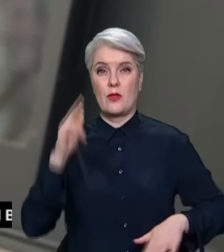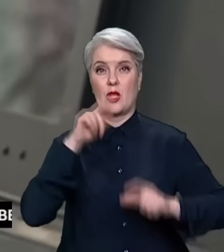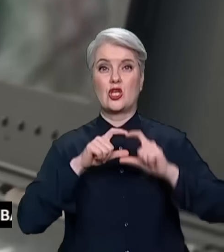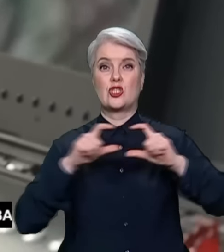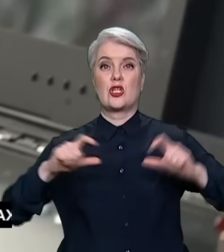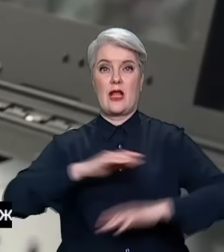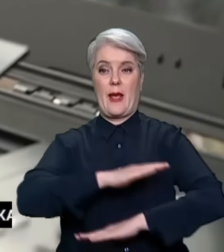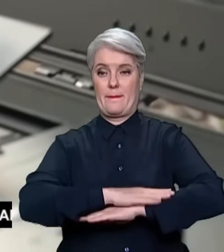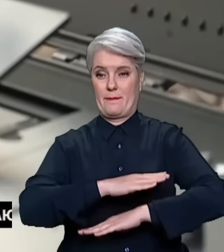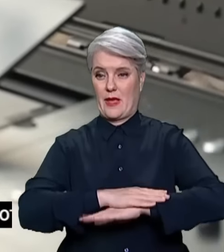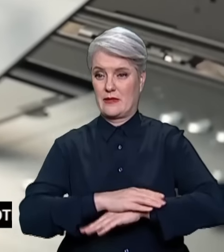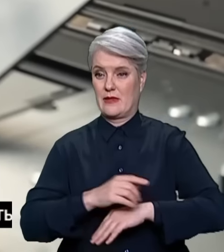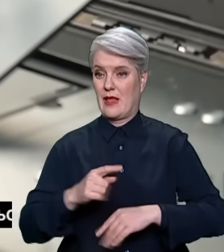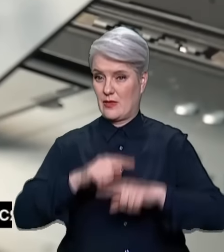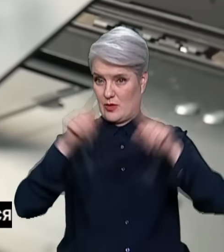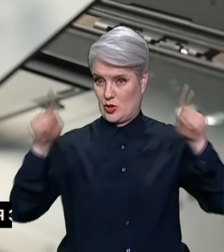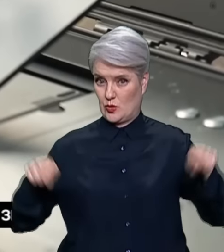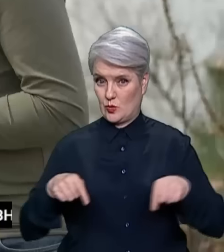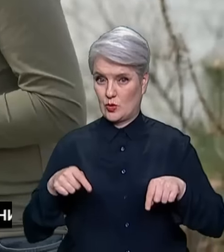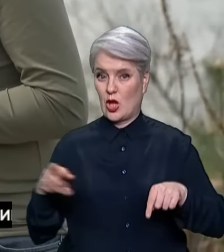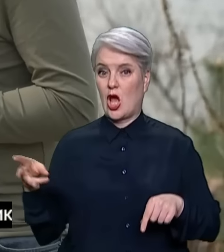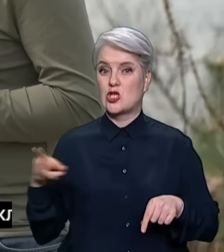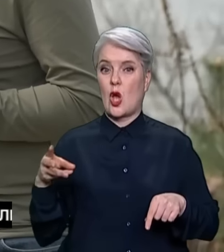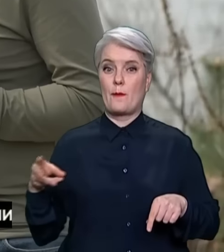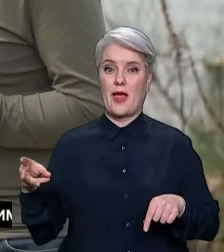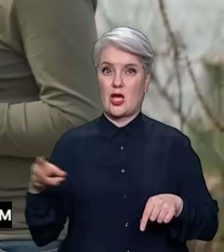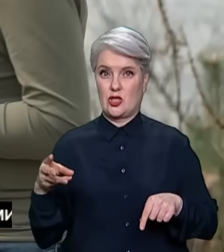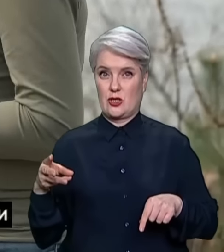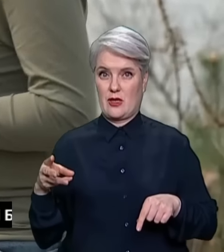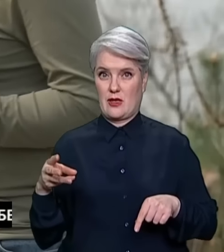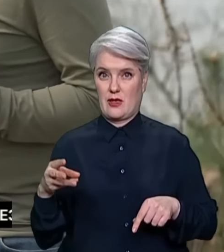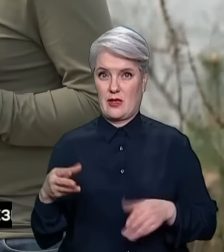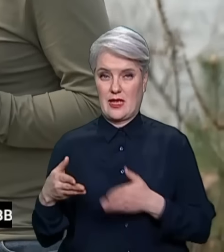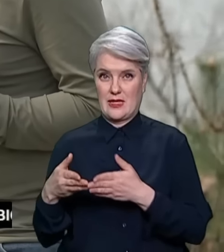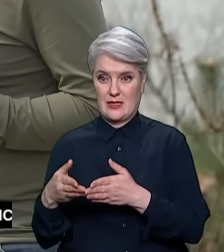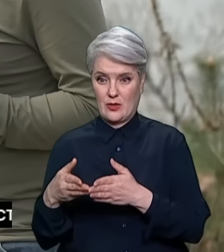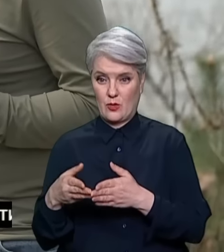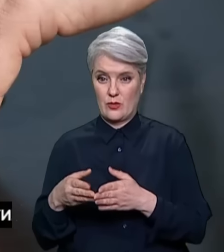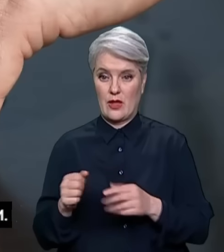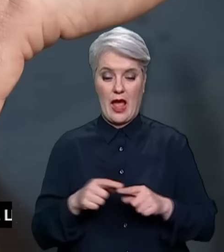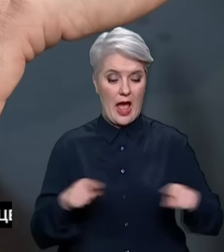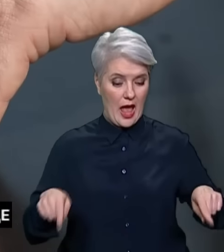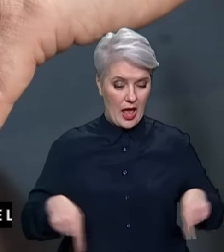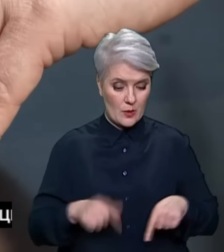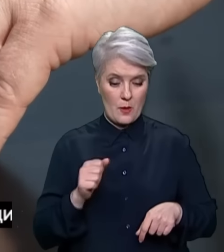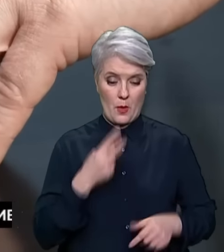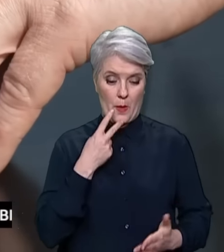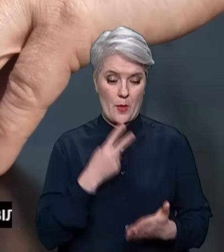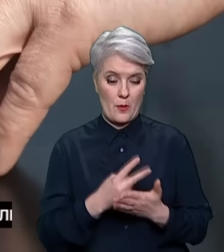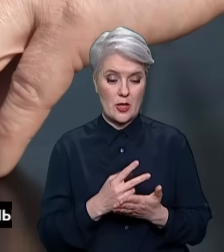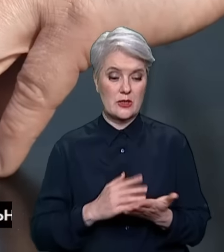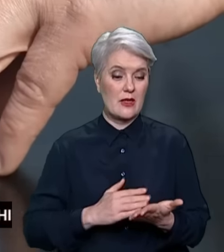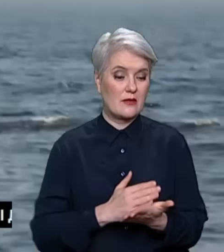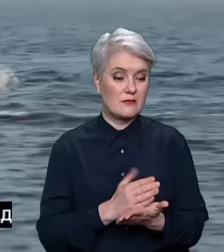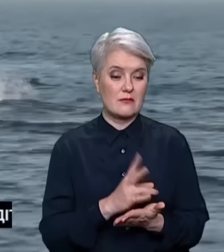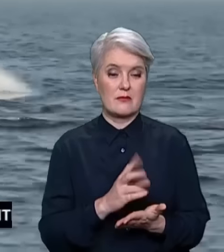передається зображення із камери дрона, а тут можна побачити його знаходження на мапі. Ось, власне, і весь функціонал. Керування безпілотником,